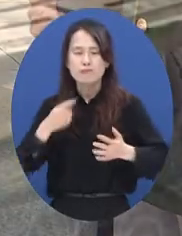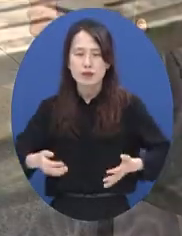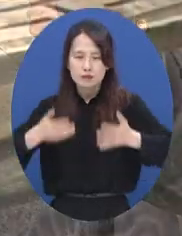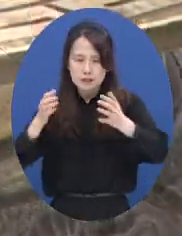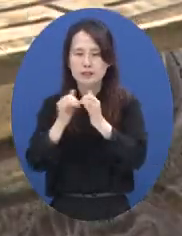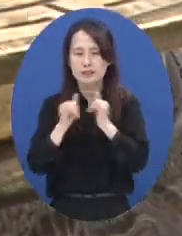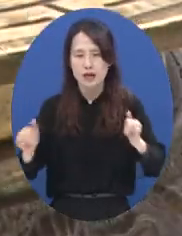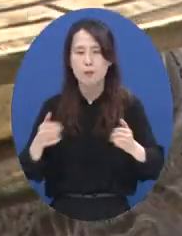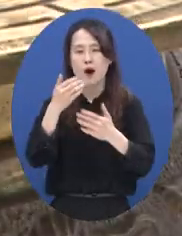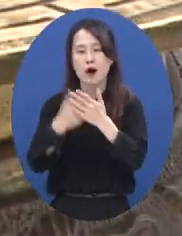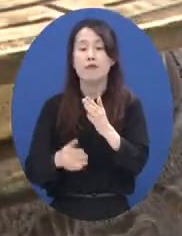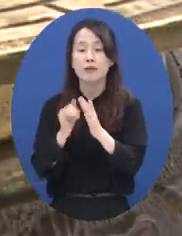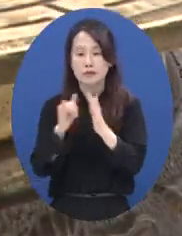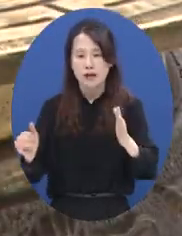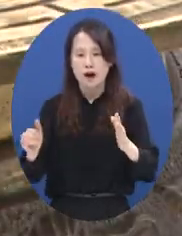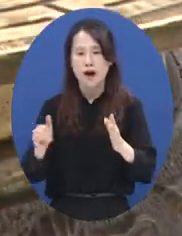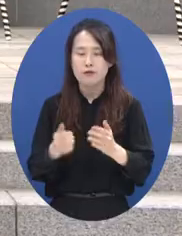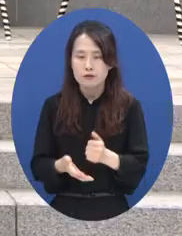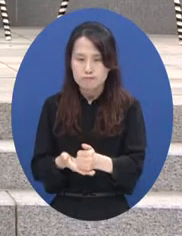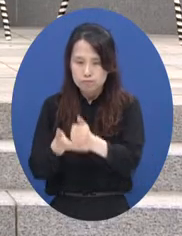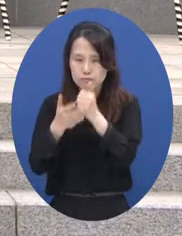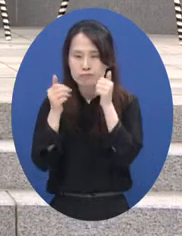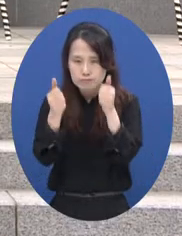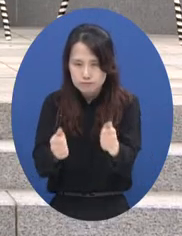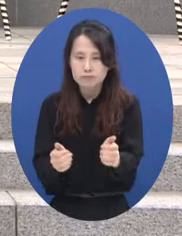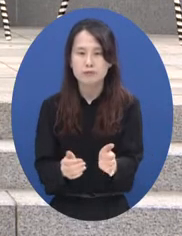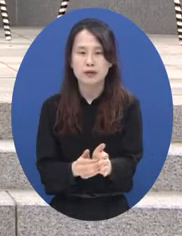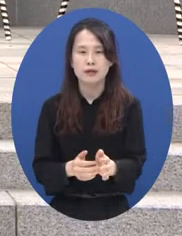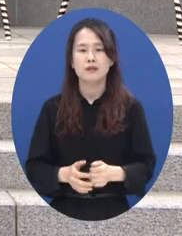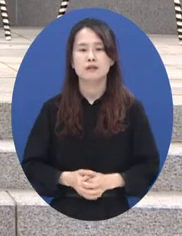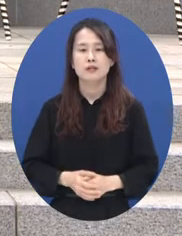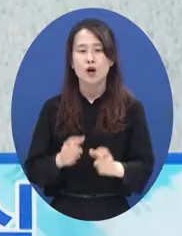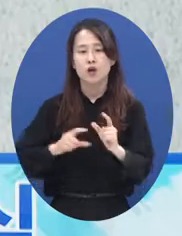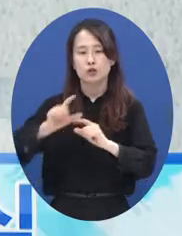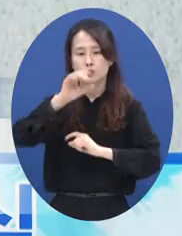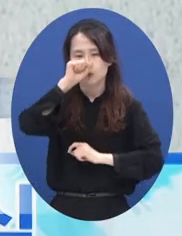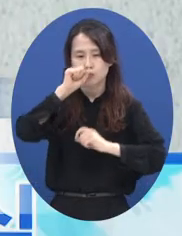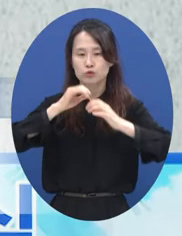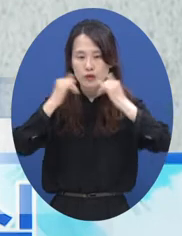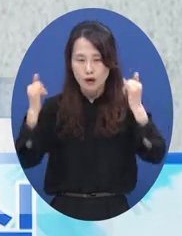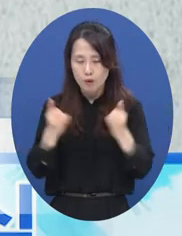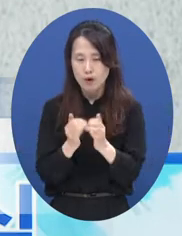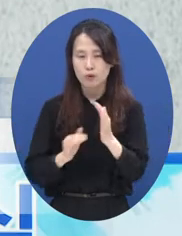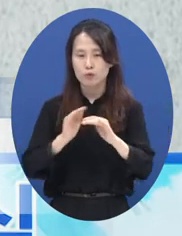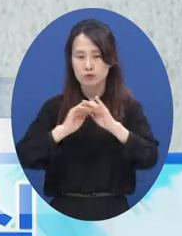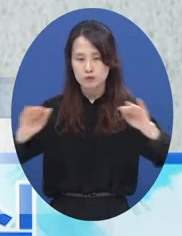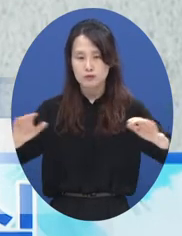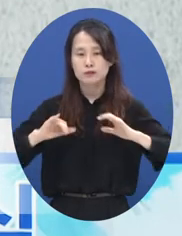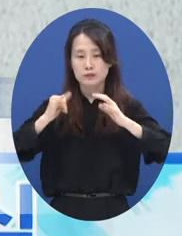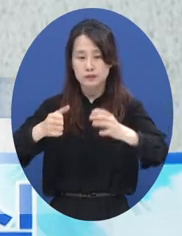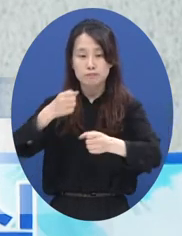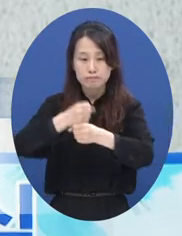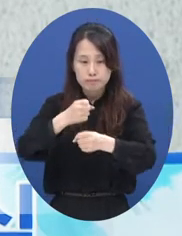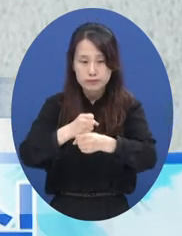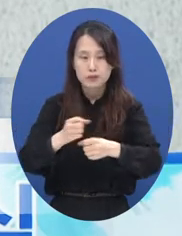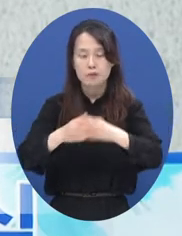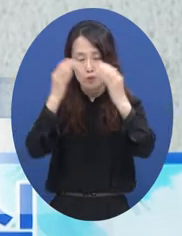모든 국가유공자와 유가족에겐 경의를 표했습니다. 더 나은 사회, 공정한 세상을